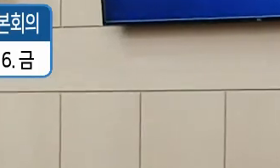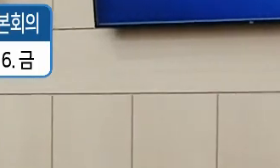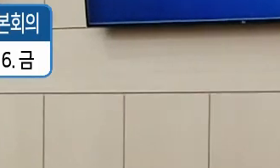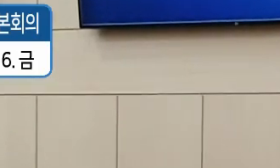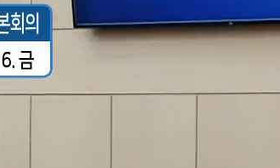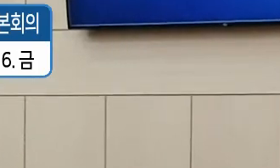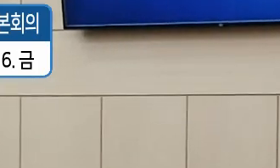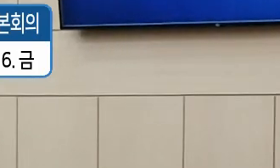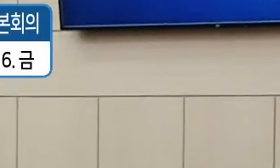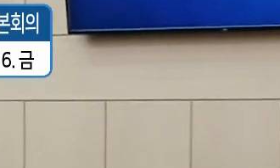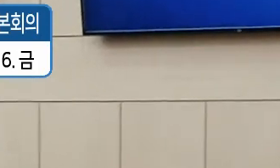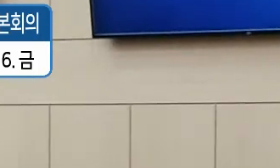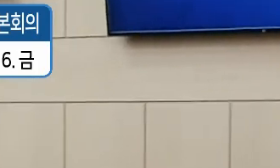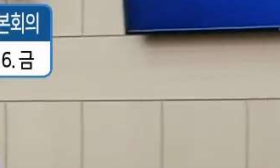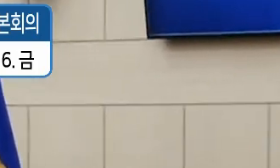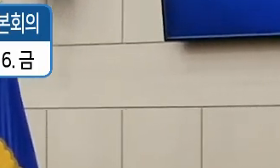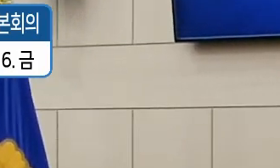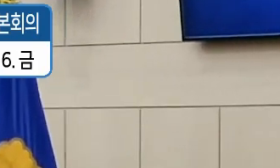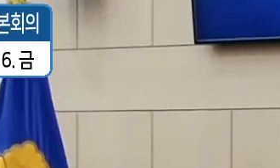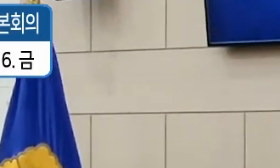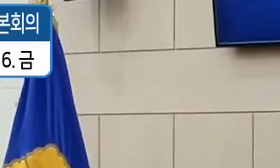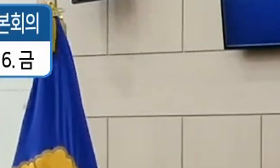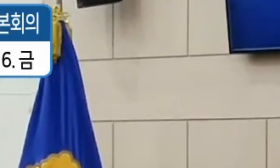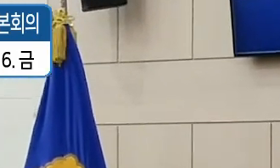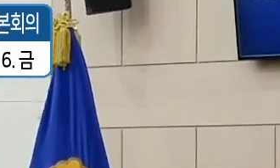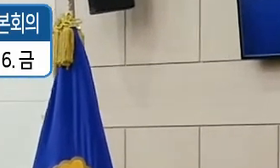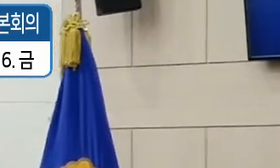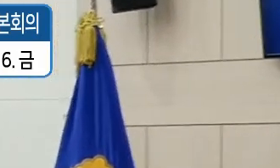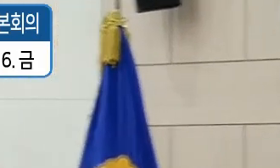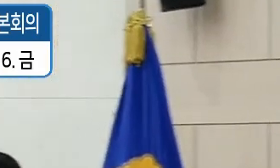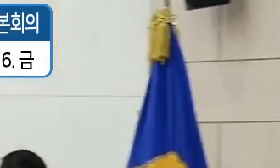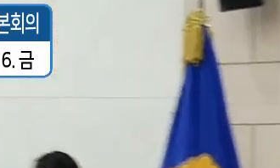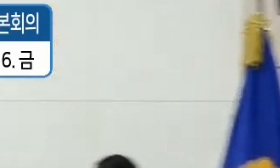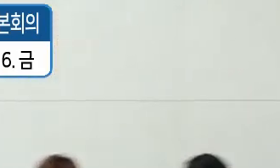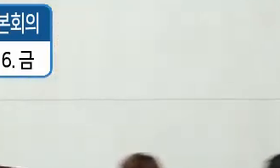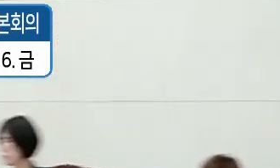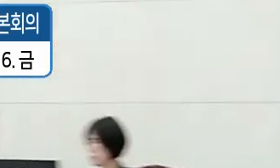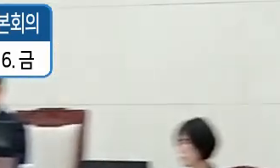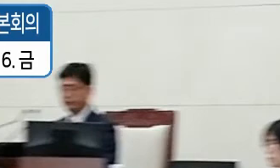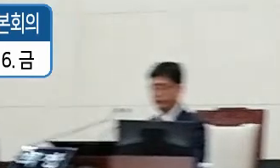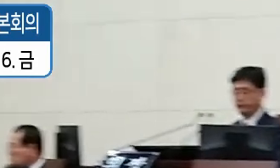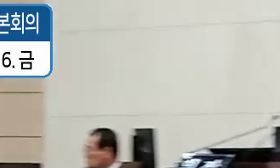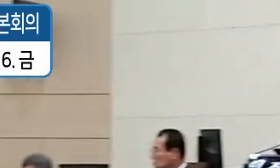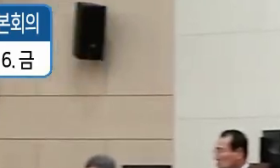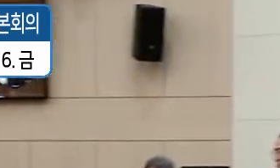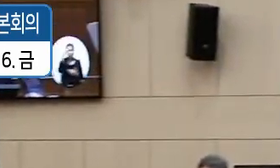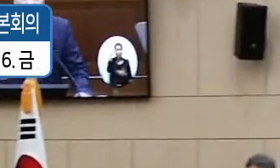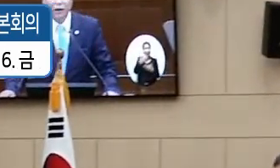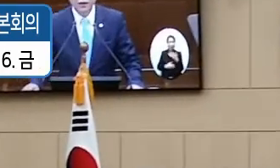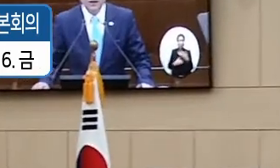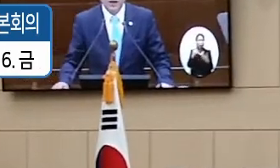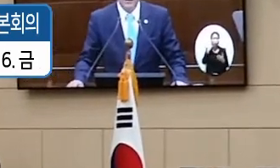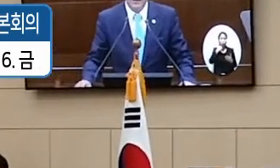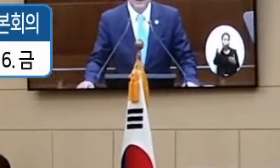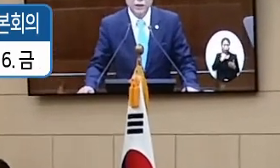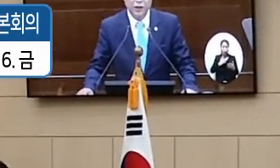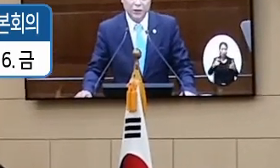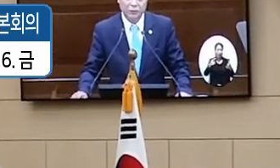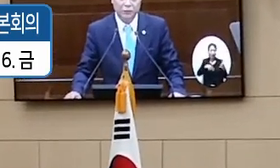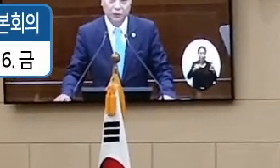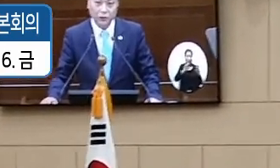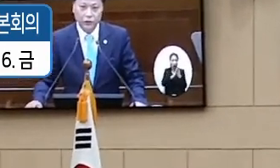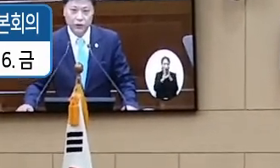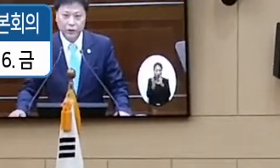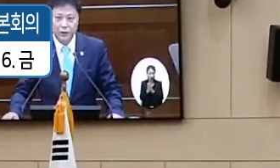조례 일부 개정 조례안은 선성면 문화단지 내 체험단지 관람료 면제 대상자의 관내